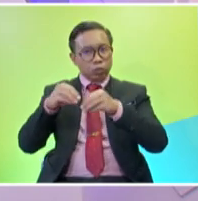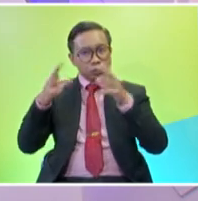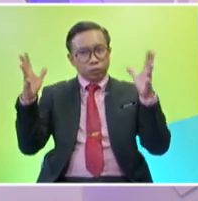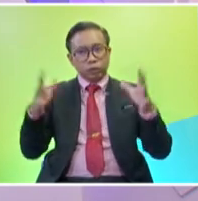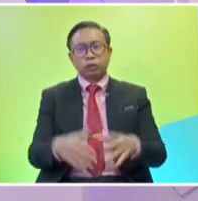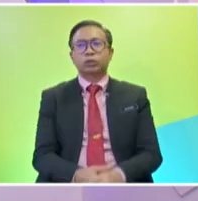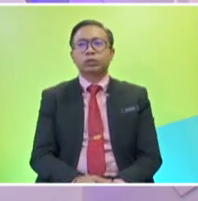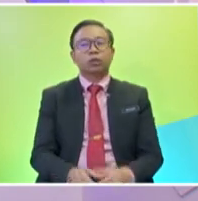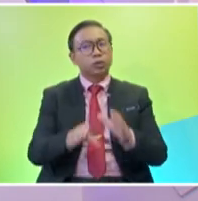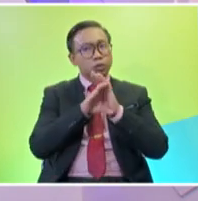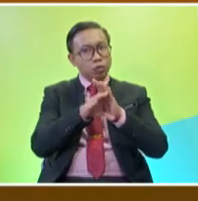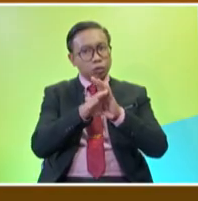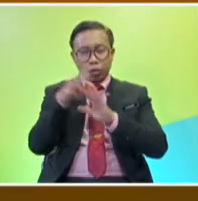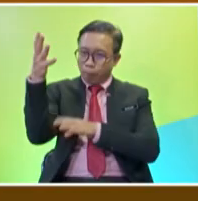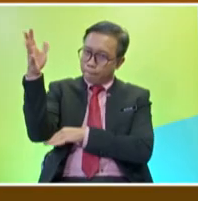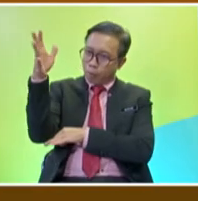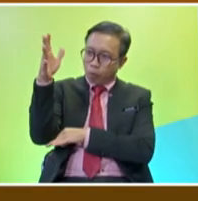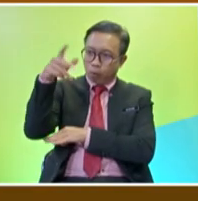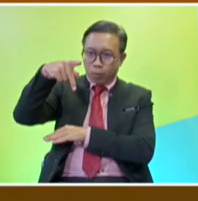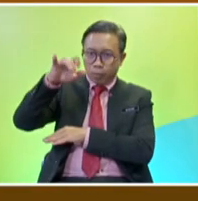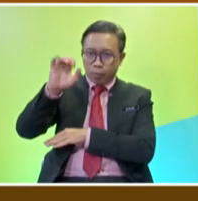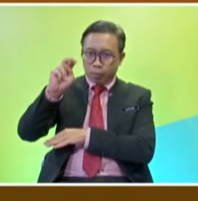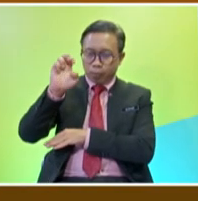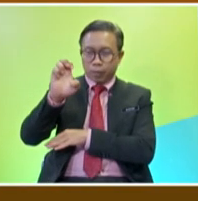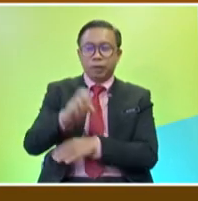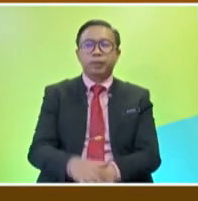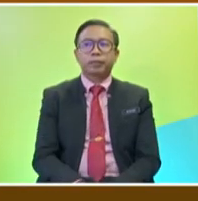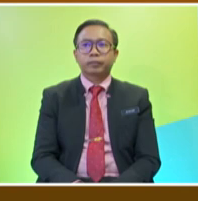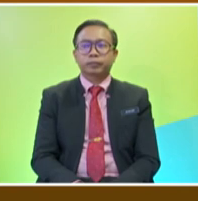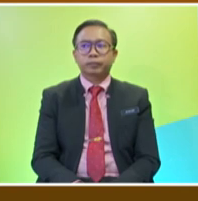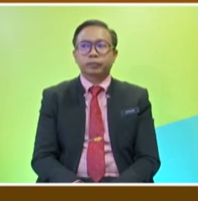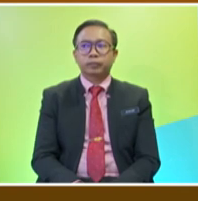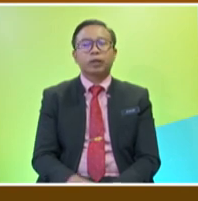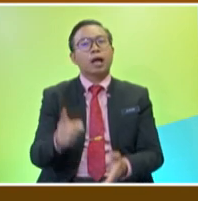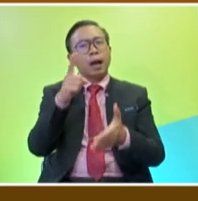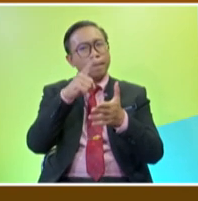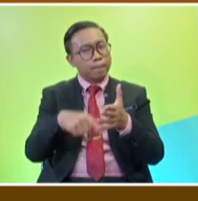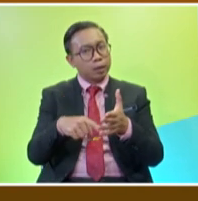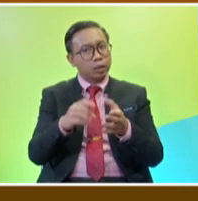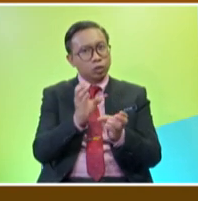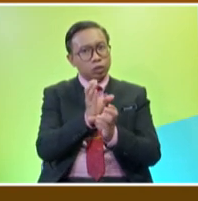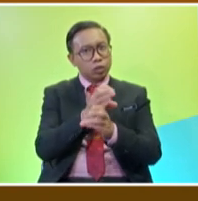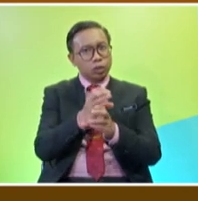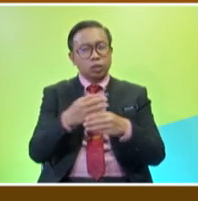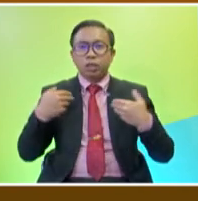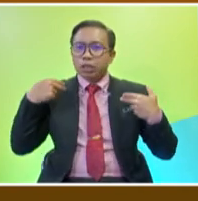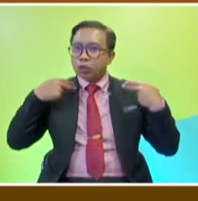ya contohnya pokok-pokok fine ya pokoknya oke apa ciri-ciri hidup